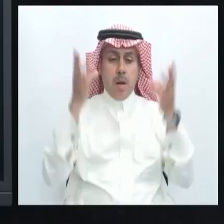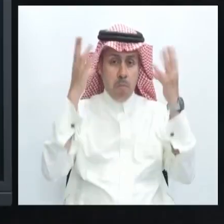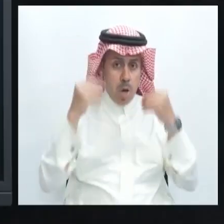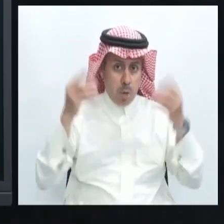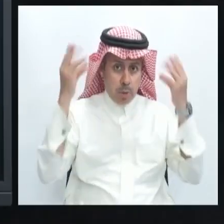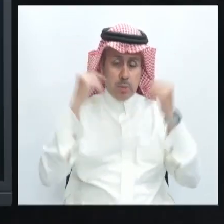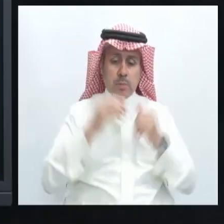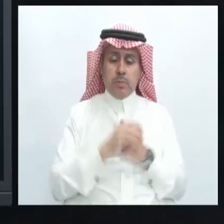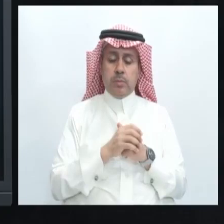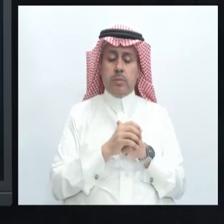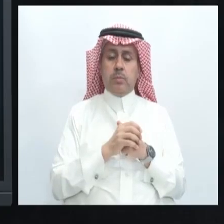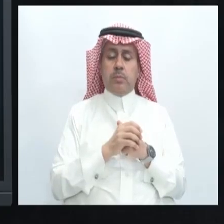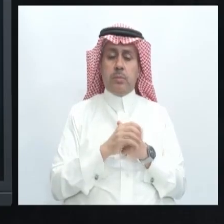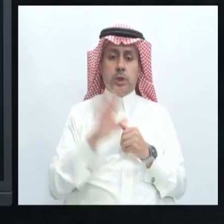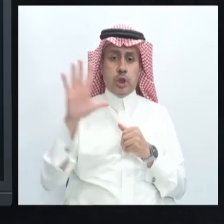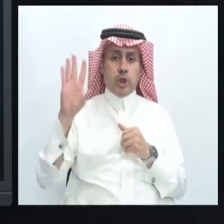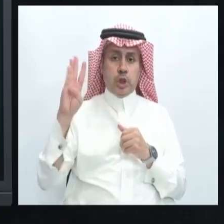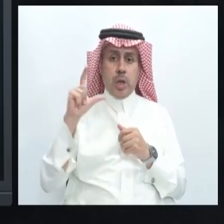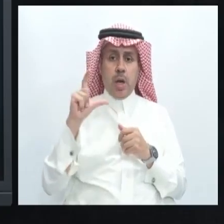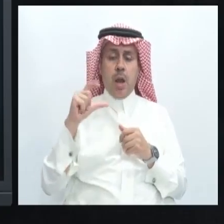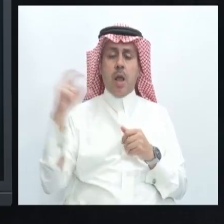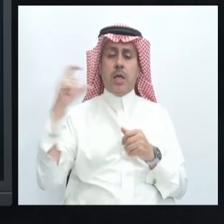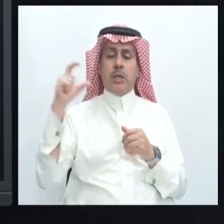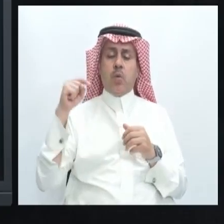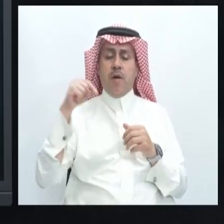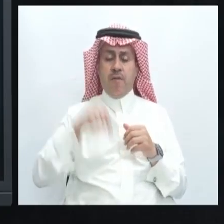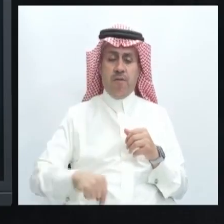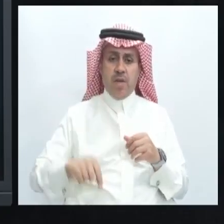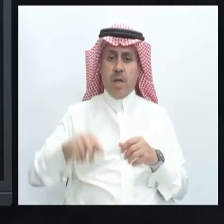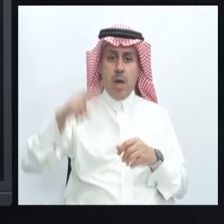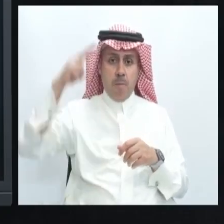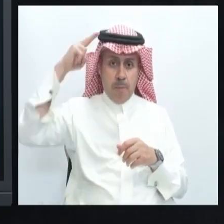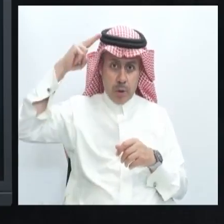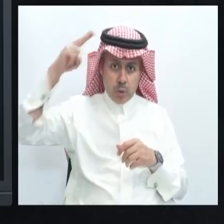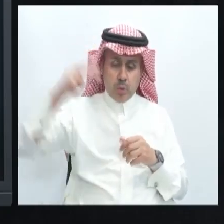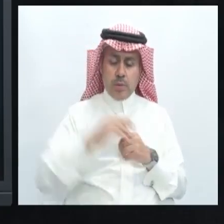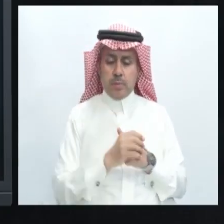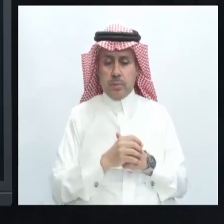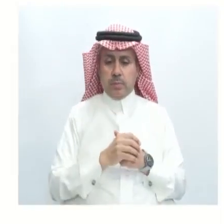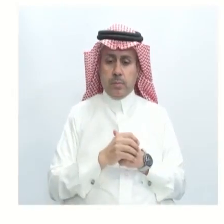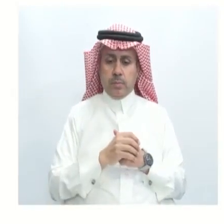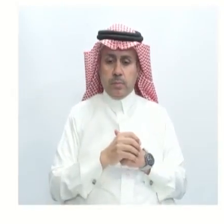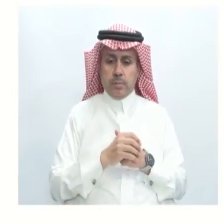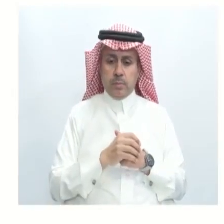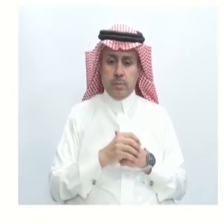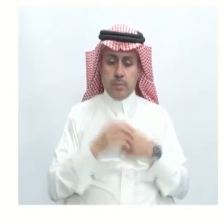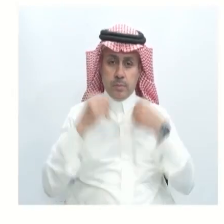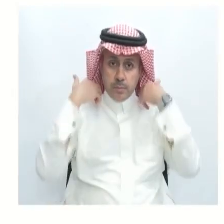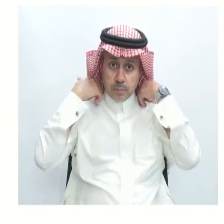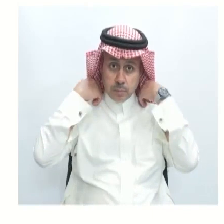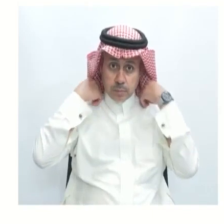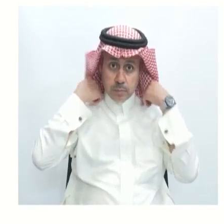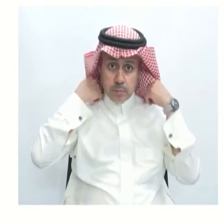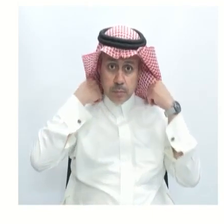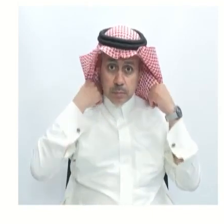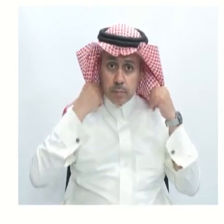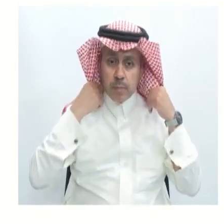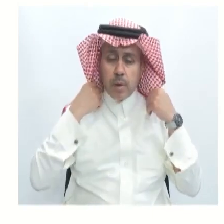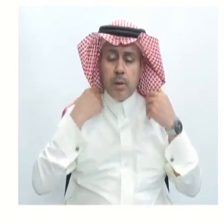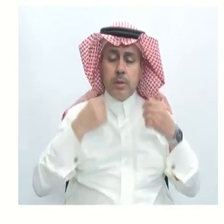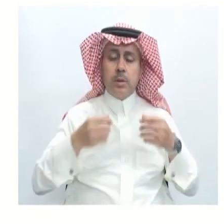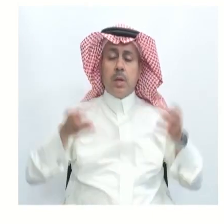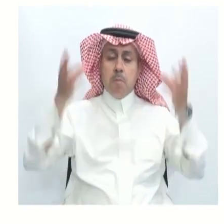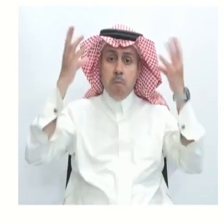المتضمنه لشكل الدوله في المملكه العربيه السعوديه استدعي معلوماتك